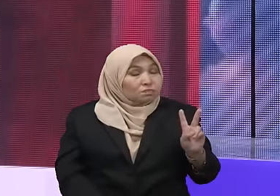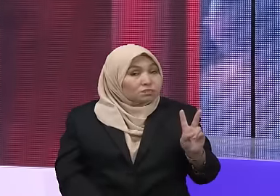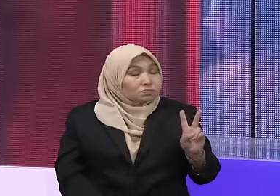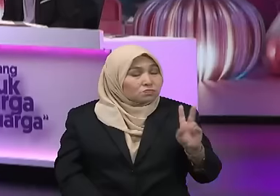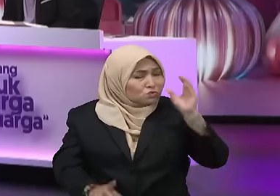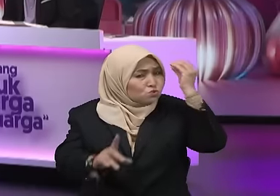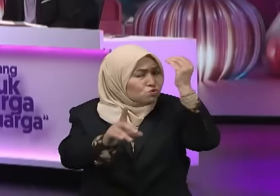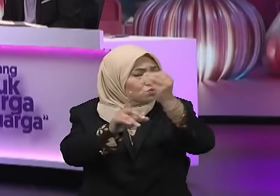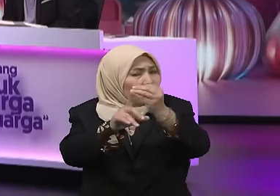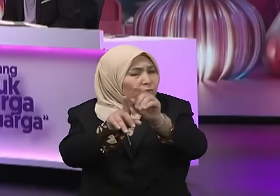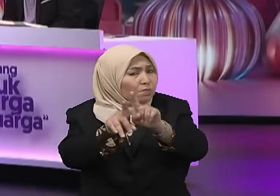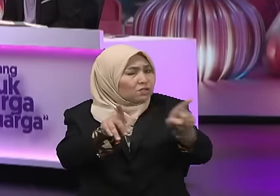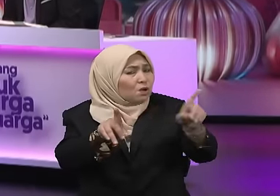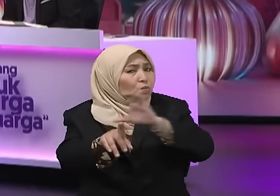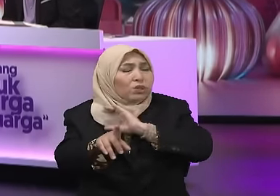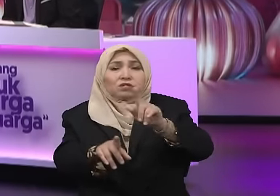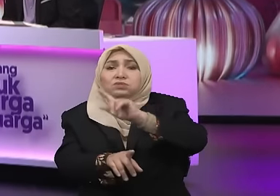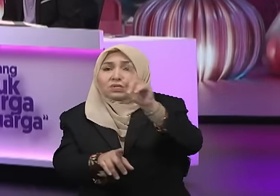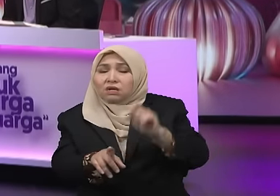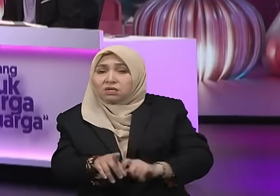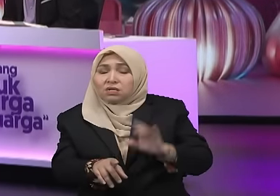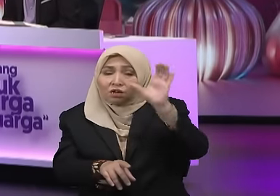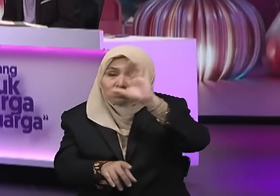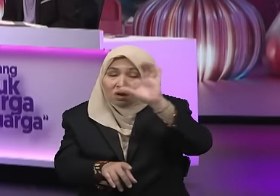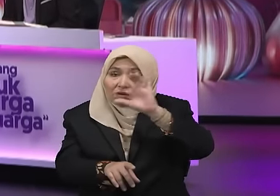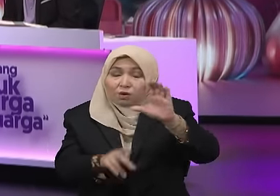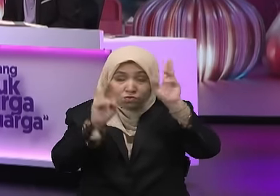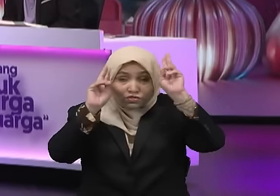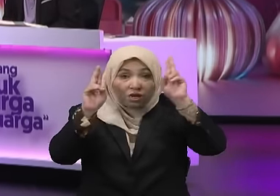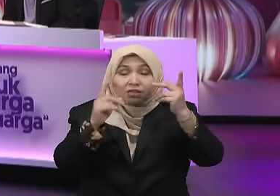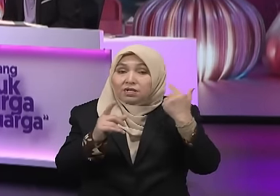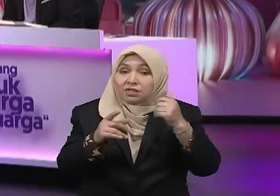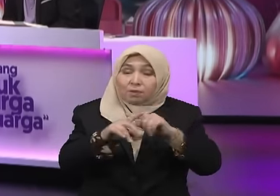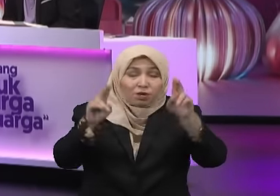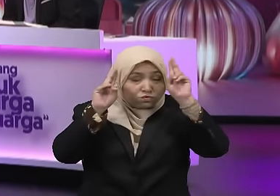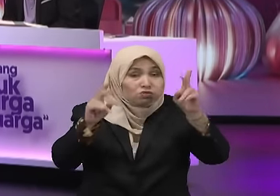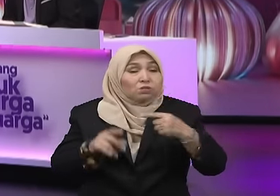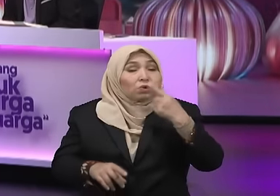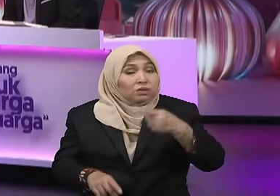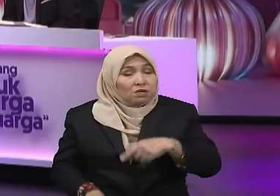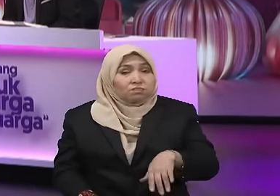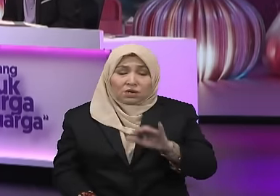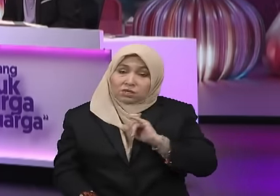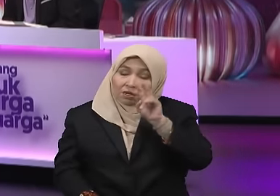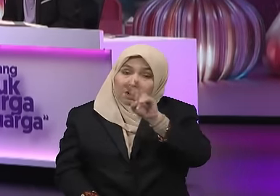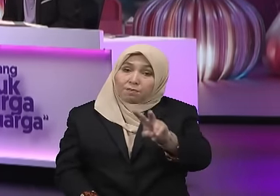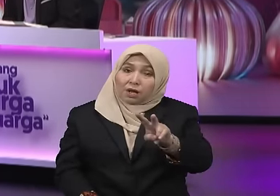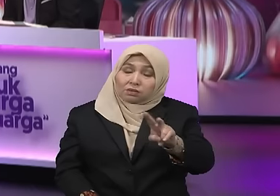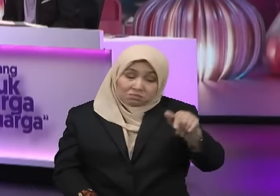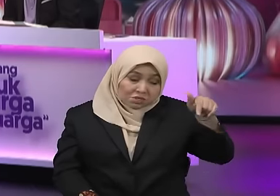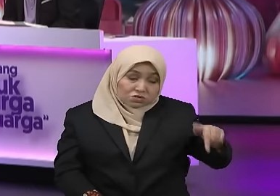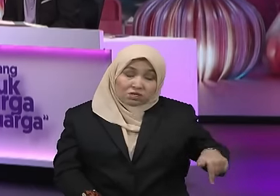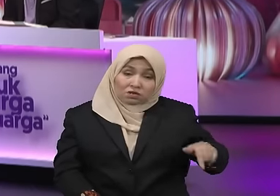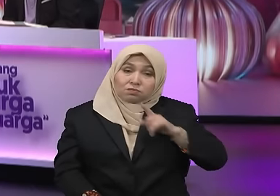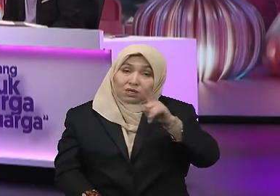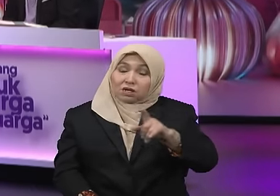dua tujuan berbeza. Yang polis tanya, dia nak cari ustaz tadi tu. Tetapi ustaz dia kata, saya nampak dia di sini.